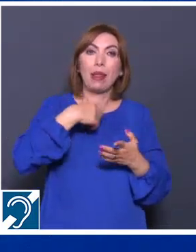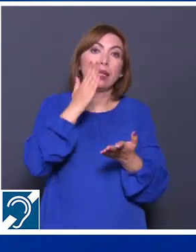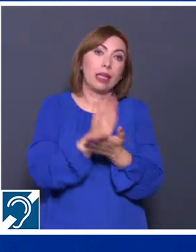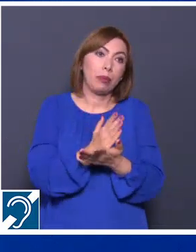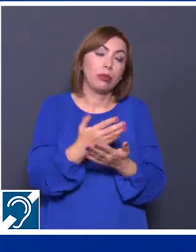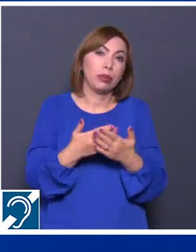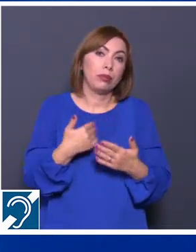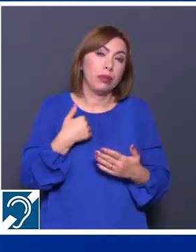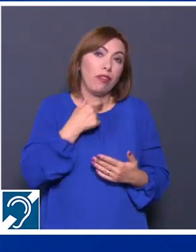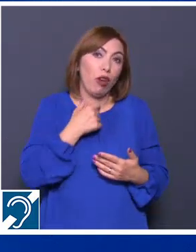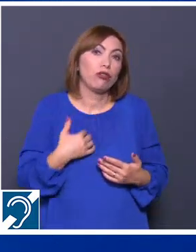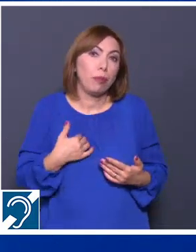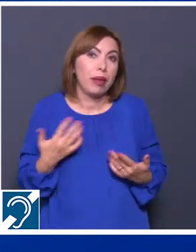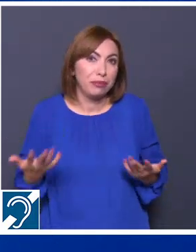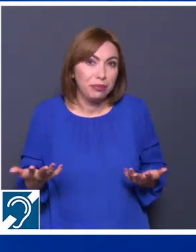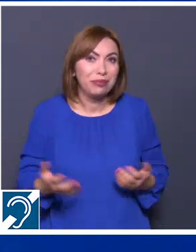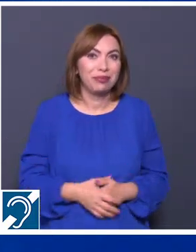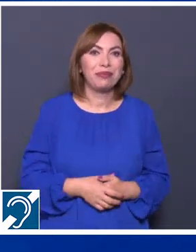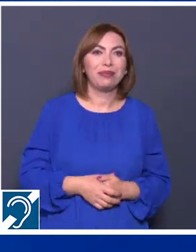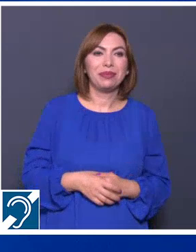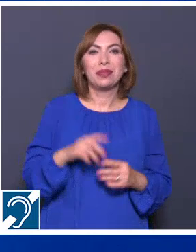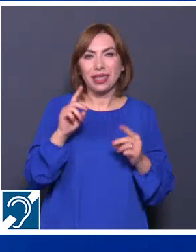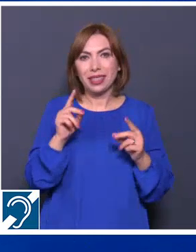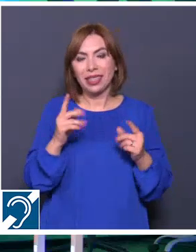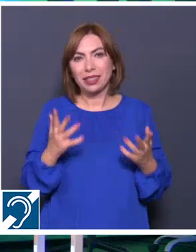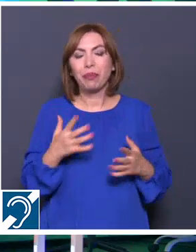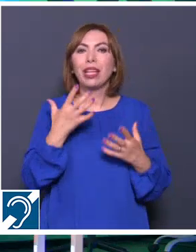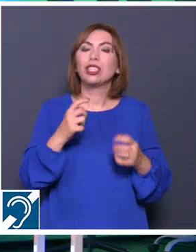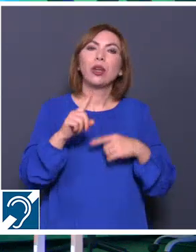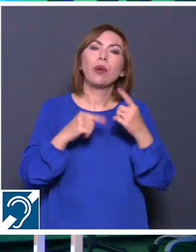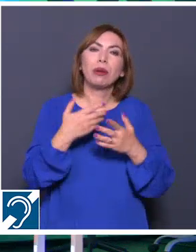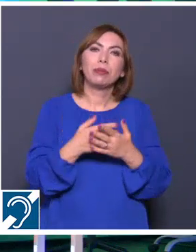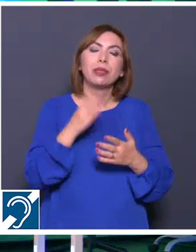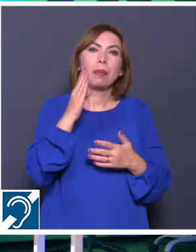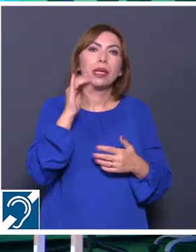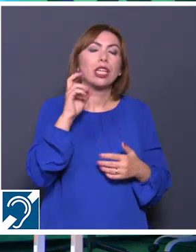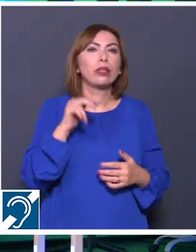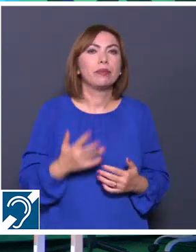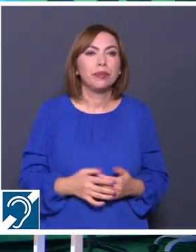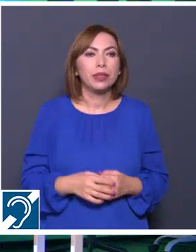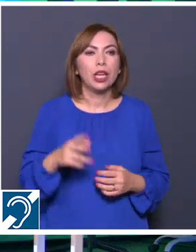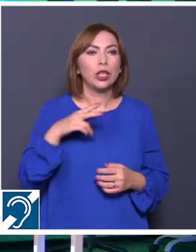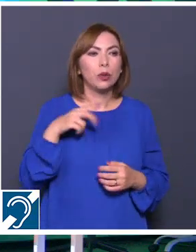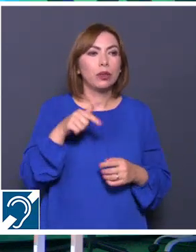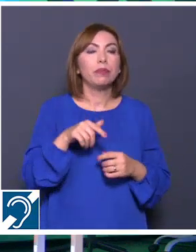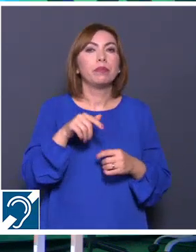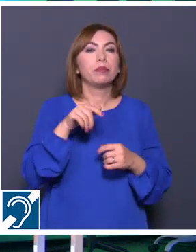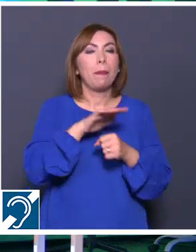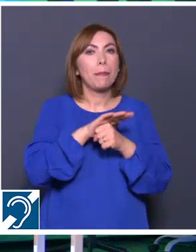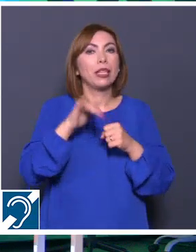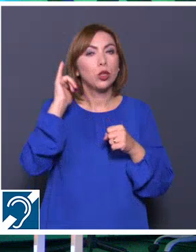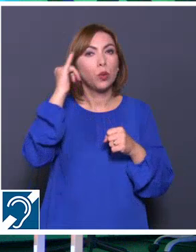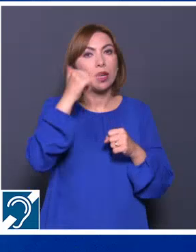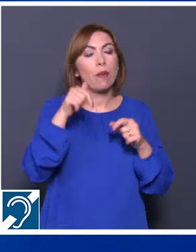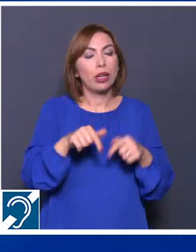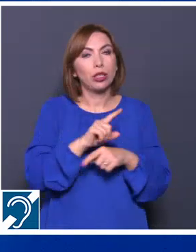drepturi, că totuși e vocea mea. Da. Ce urmează pentru Byron? Suntem în plin turneu în momentul ăsta,